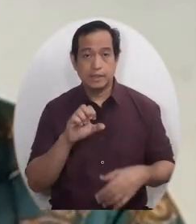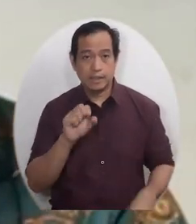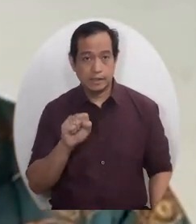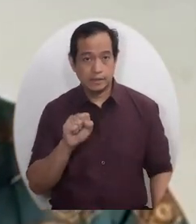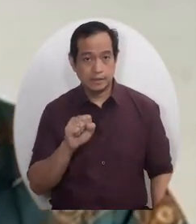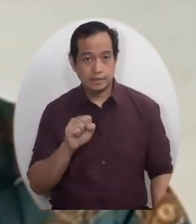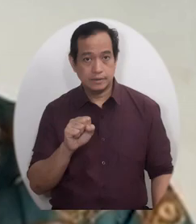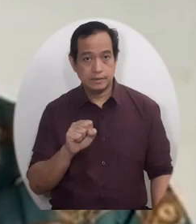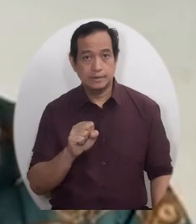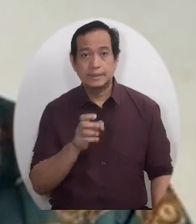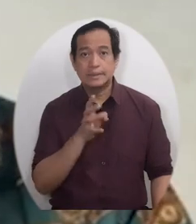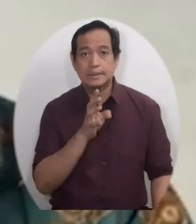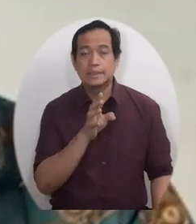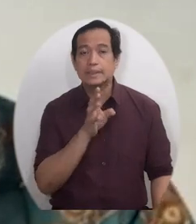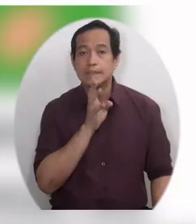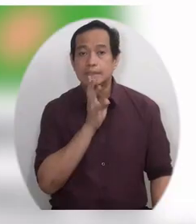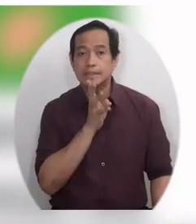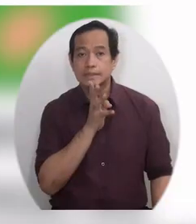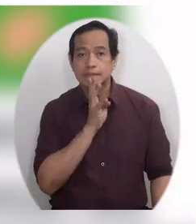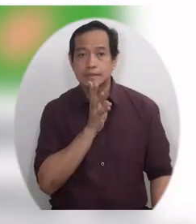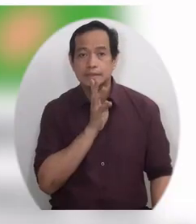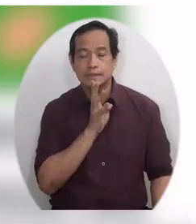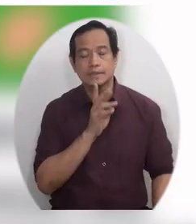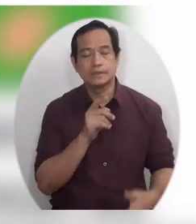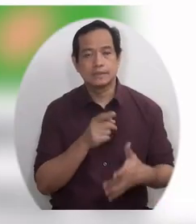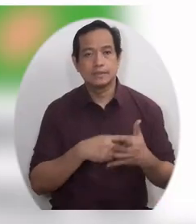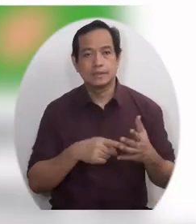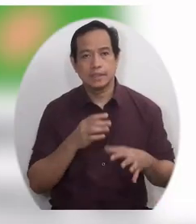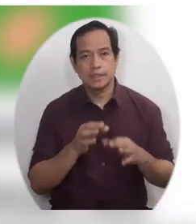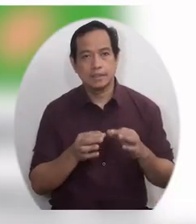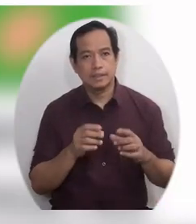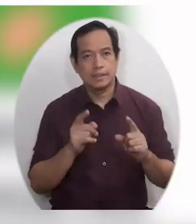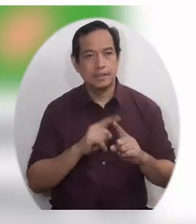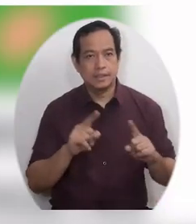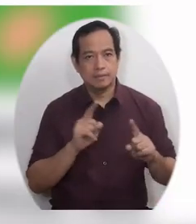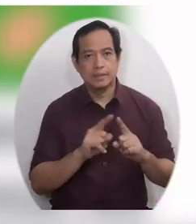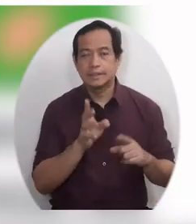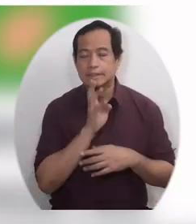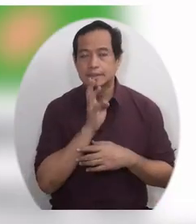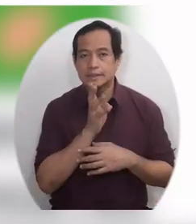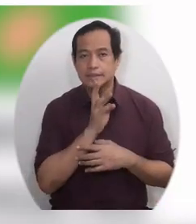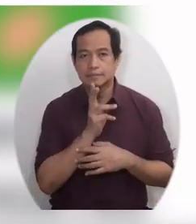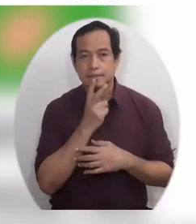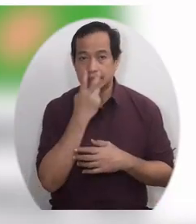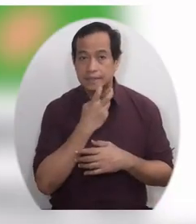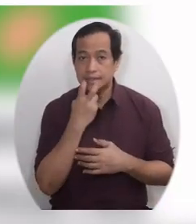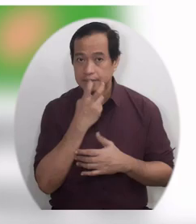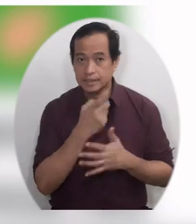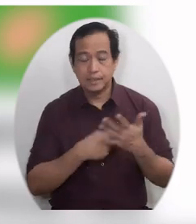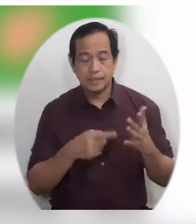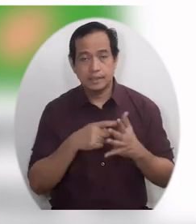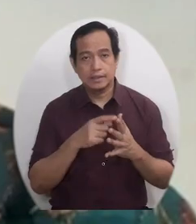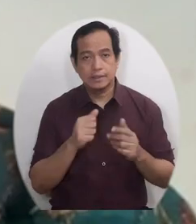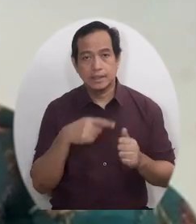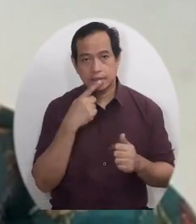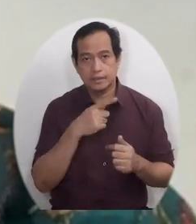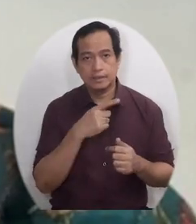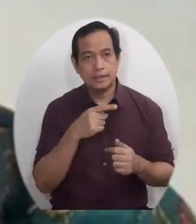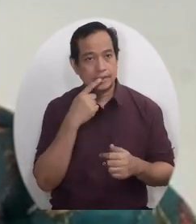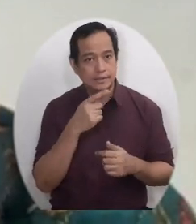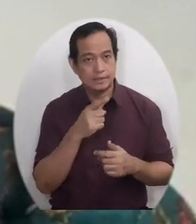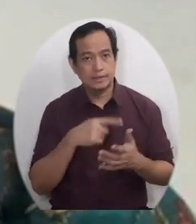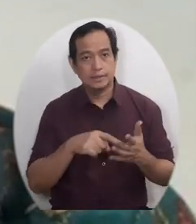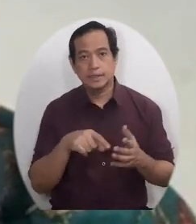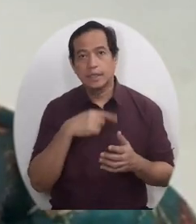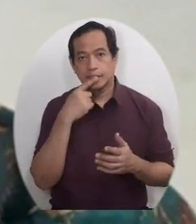S, speech or pagsasalita. Pag naiiba yung pagsasalita, sa magpasabi ka na, sundan mo po, sabihin mo